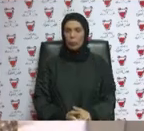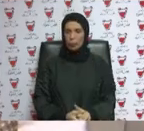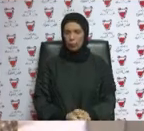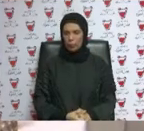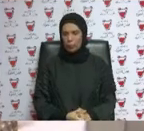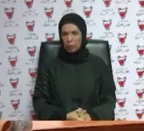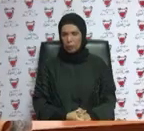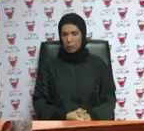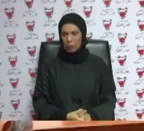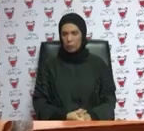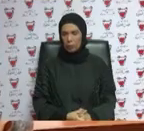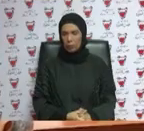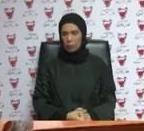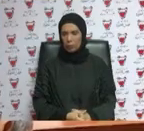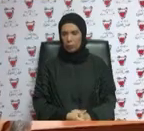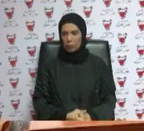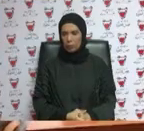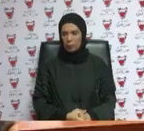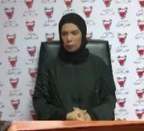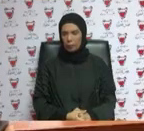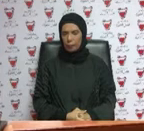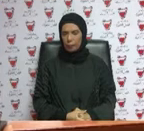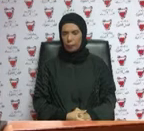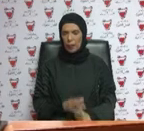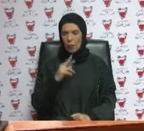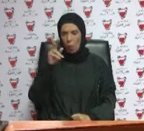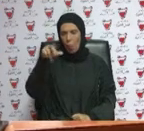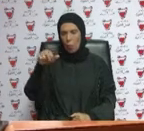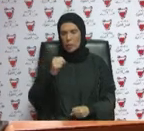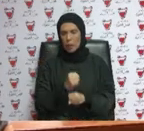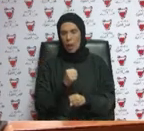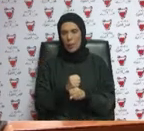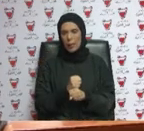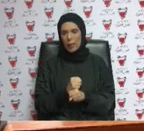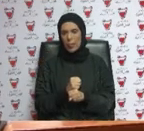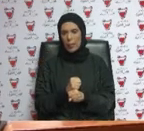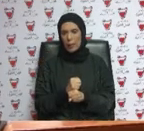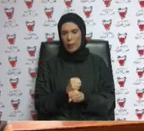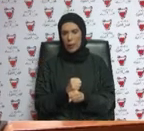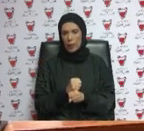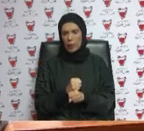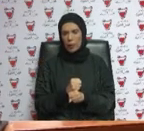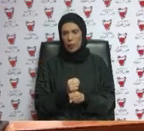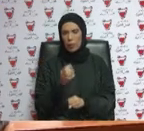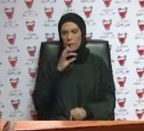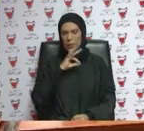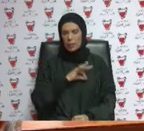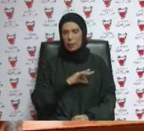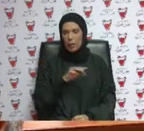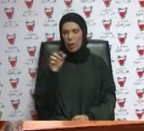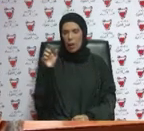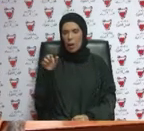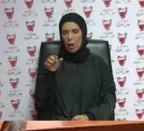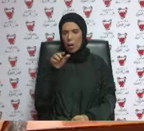معالي سعادة الأستاذ جميل حميدان وزير العمل بأن الذين سوف يستفيدون من